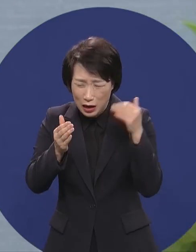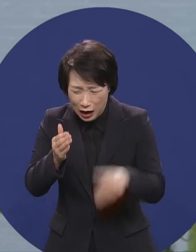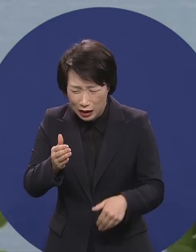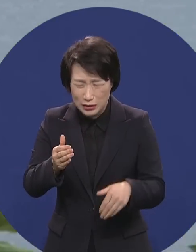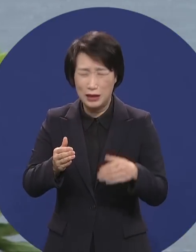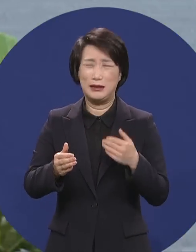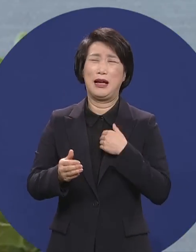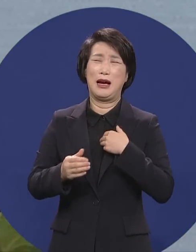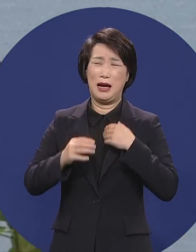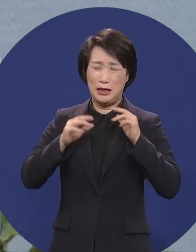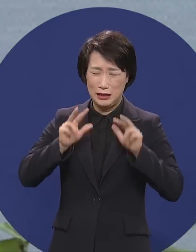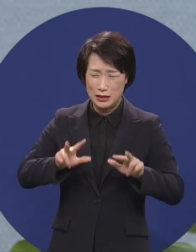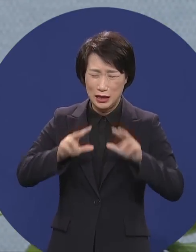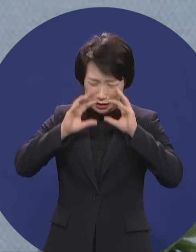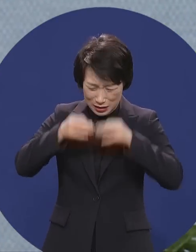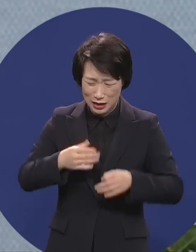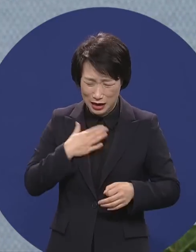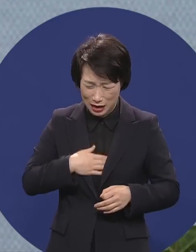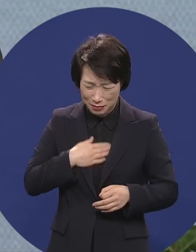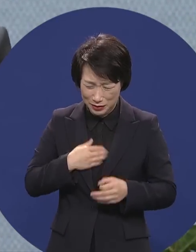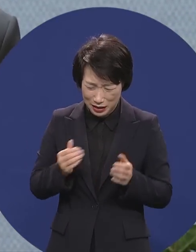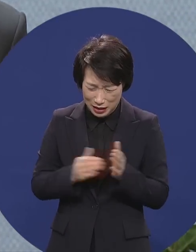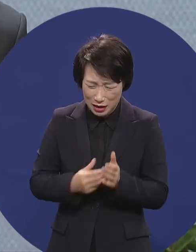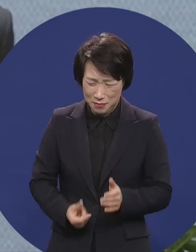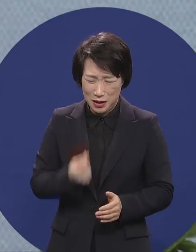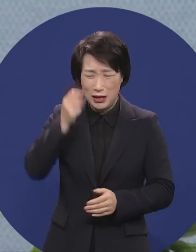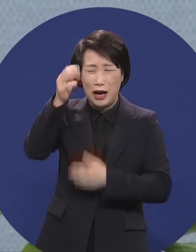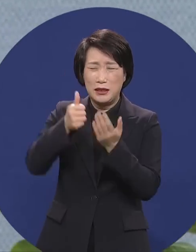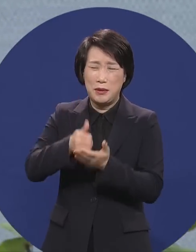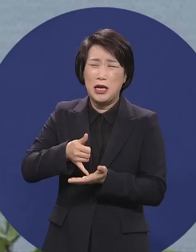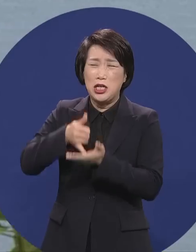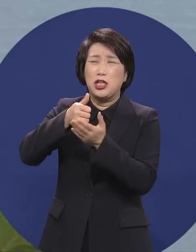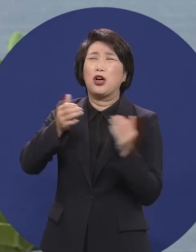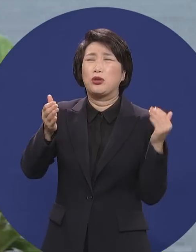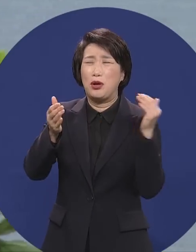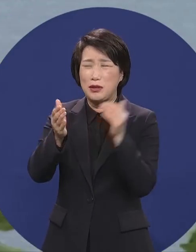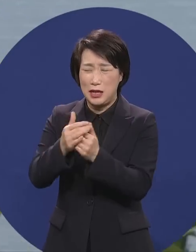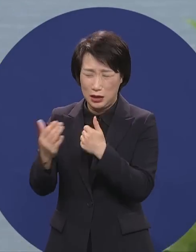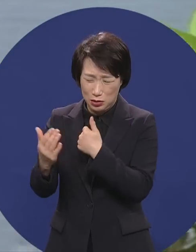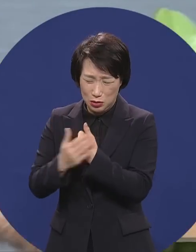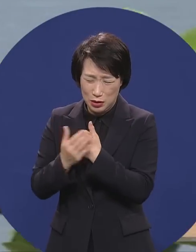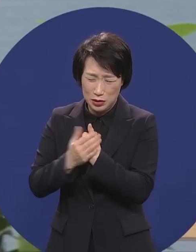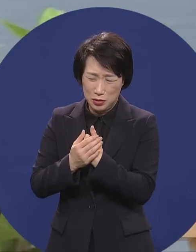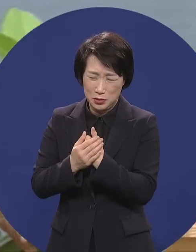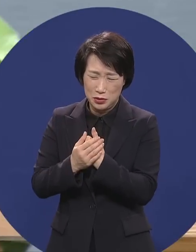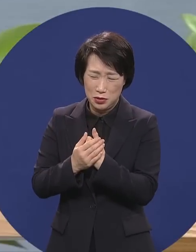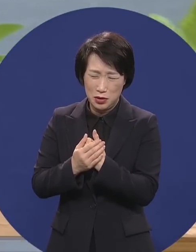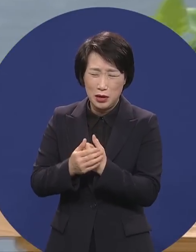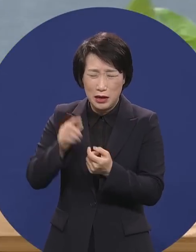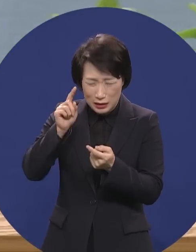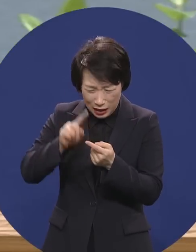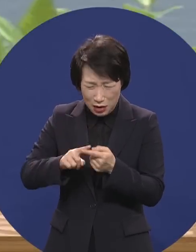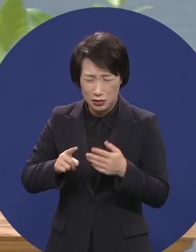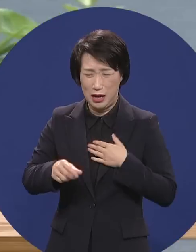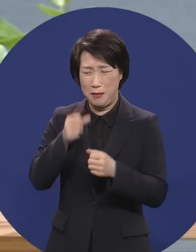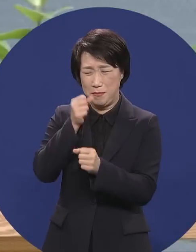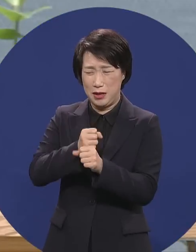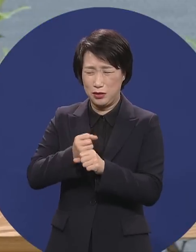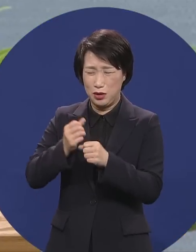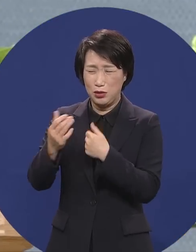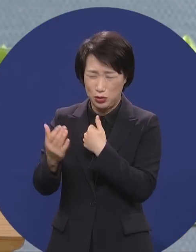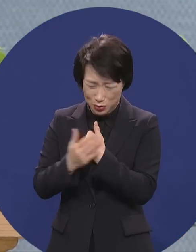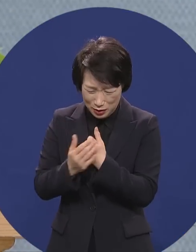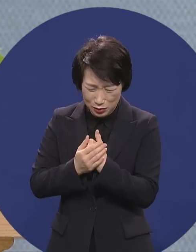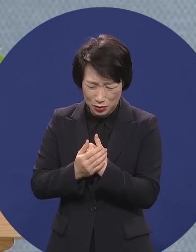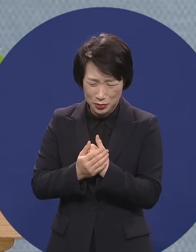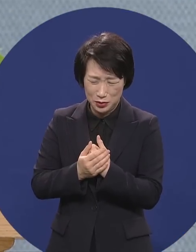것을 압니다. 빨리 하나님의 인격에 도달하게 도와주시옵시고 그렇게 만들어지게